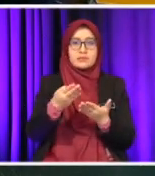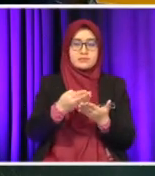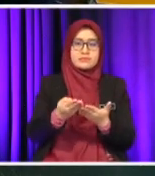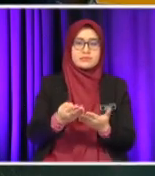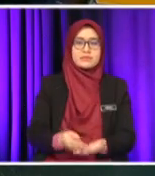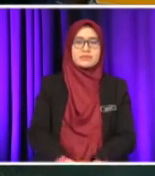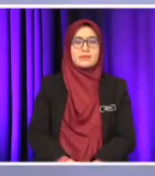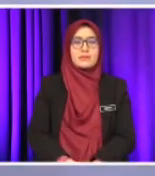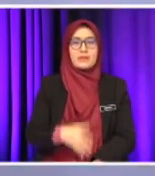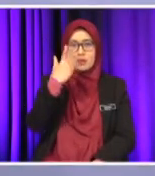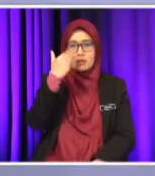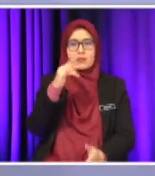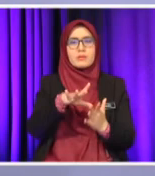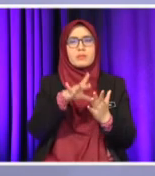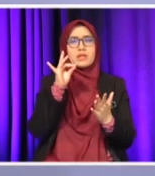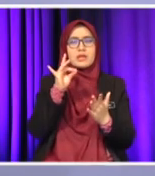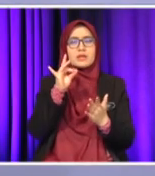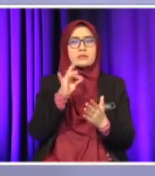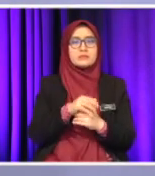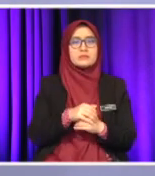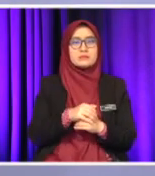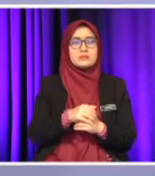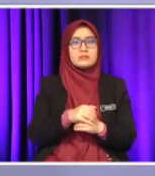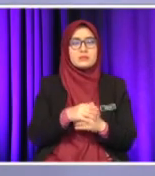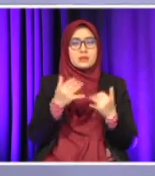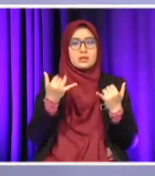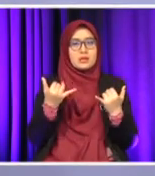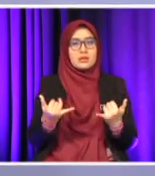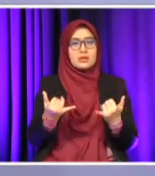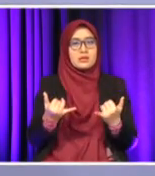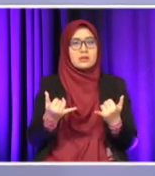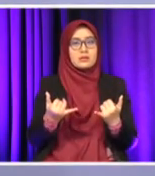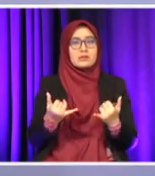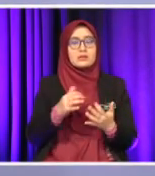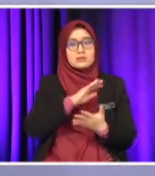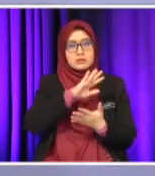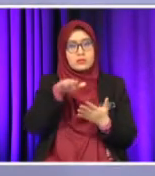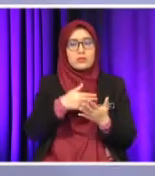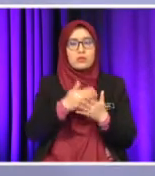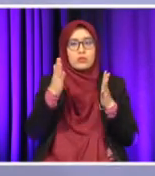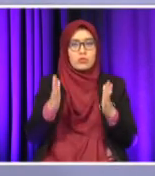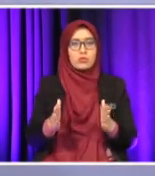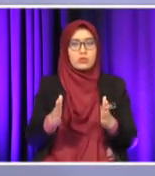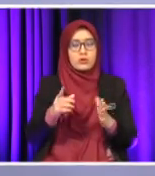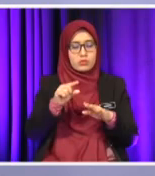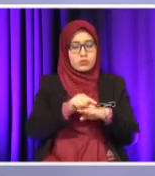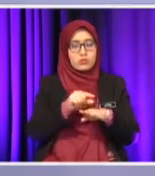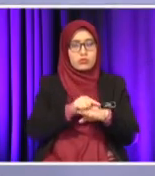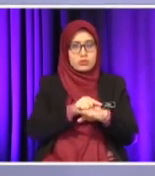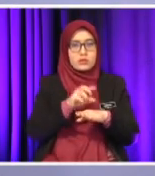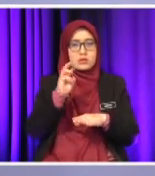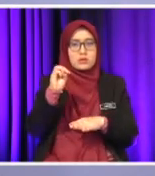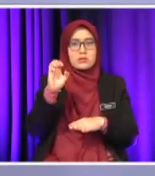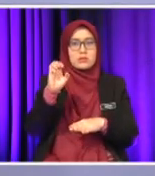pilih media sosial zaman sekarang ini adalah zaman teknologi semua orang ada telepon bibit semua orang menggunakannya dan semua orang